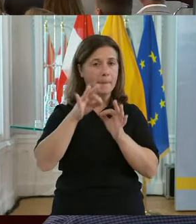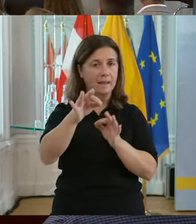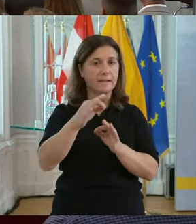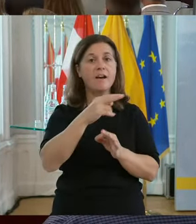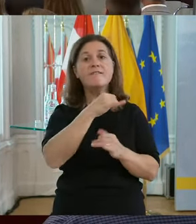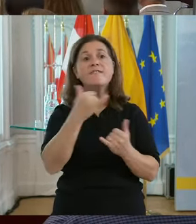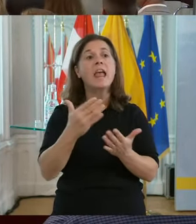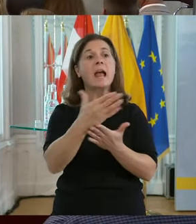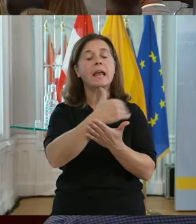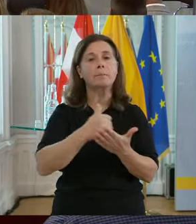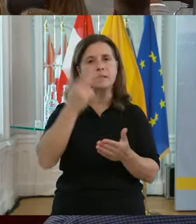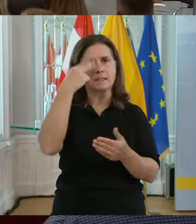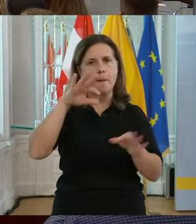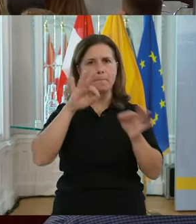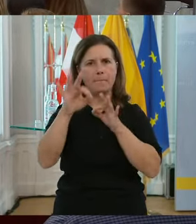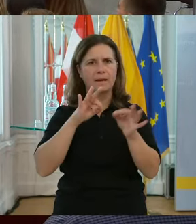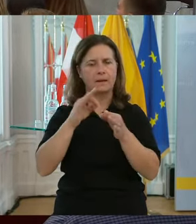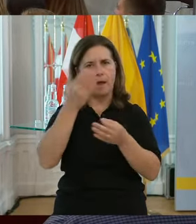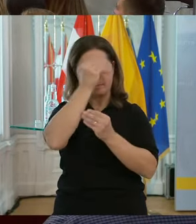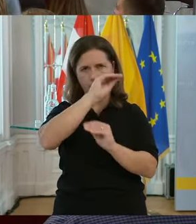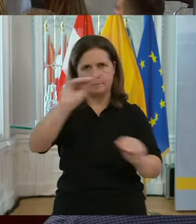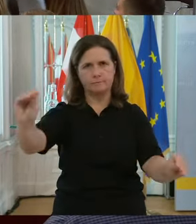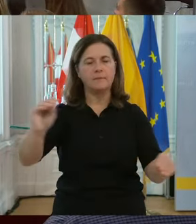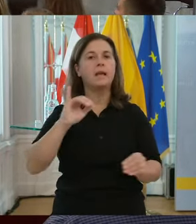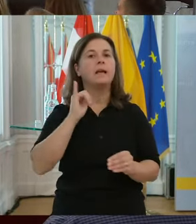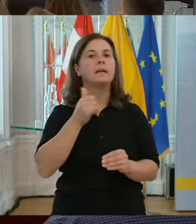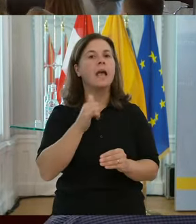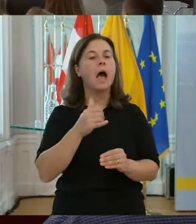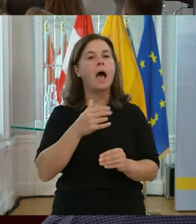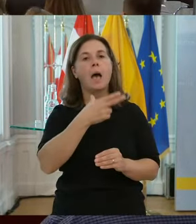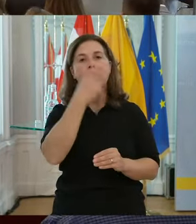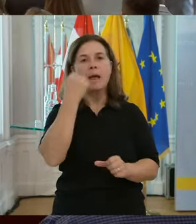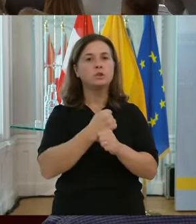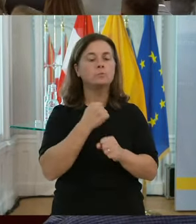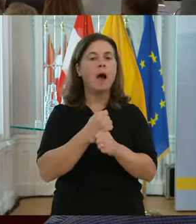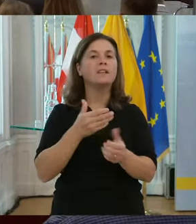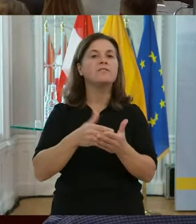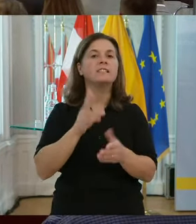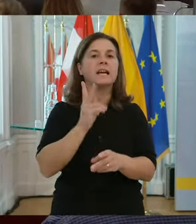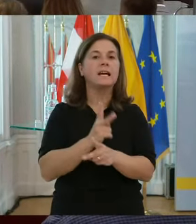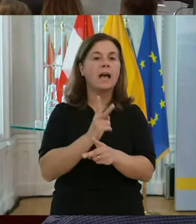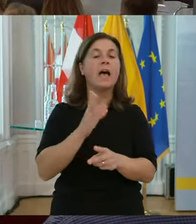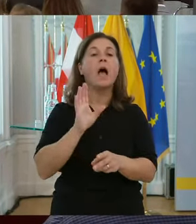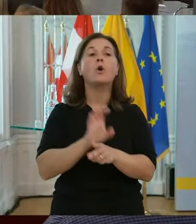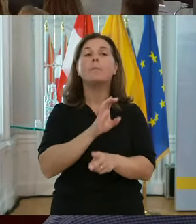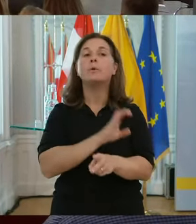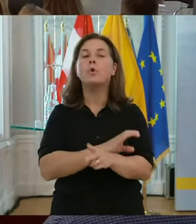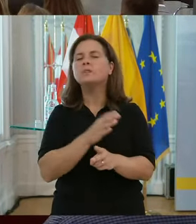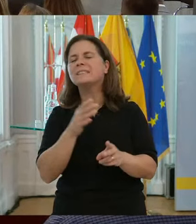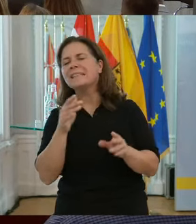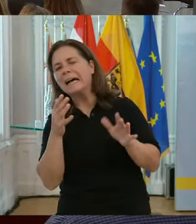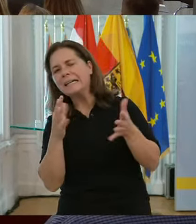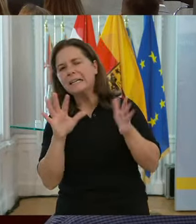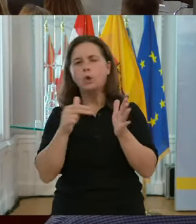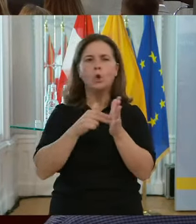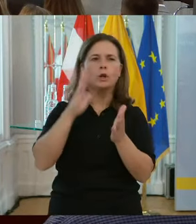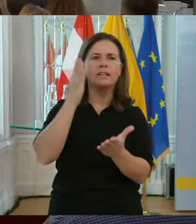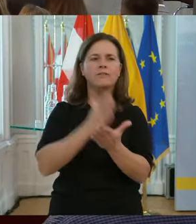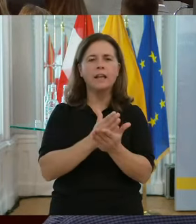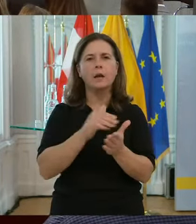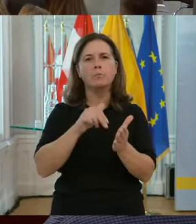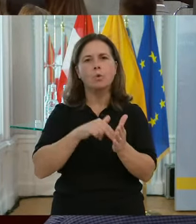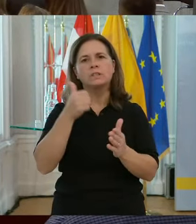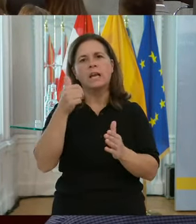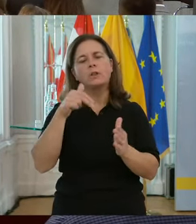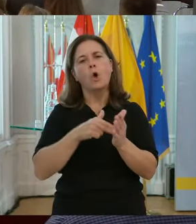Ihnen jetzt Michael Pichler. Ja, der Mensch tut, was er kann. Der Computer tut manchmal, was er will. Deswegen muss ich eine Folie